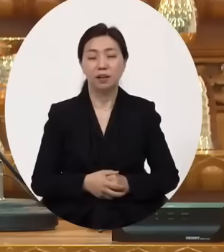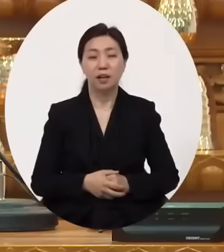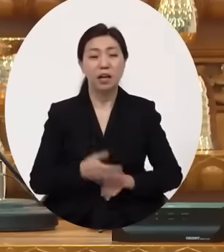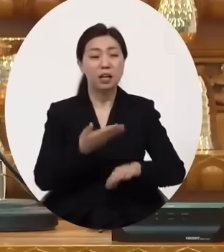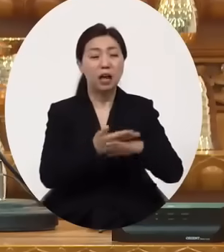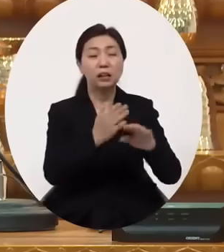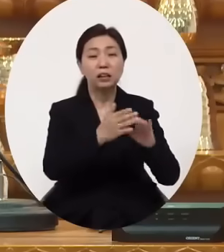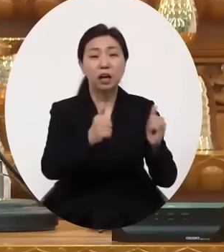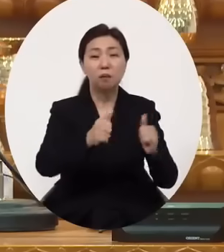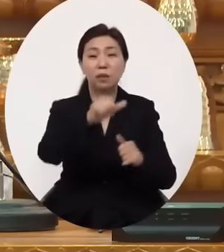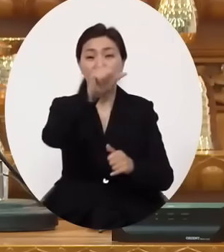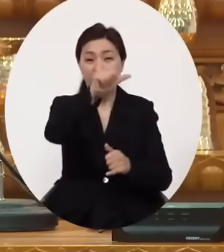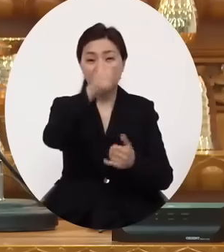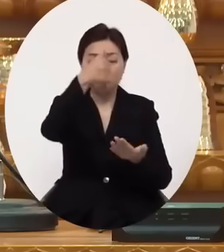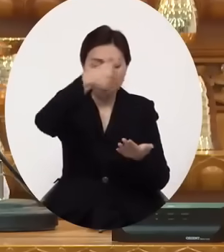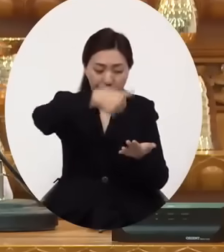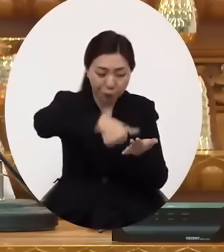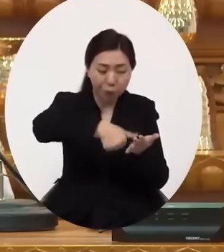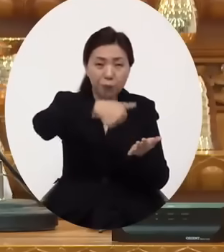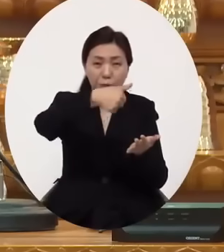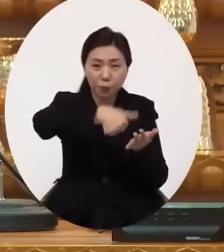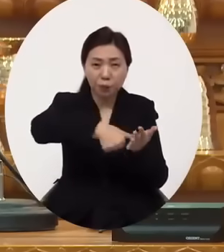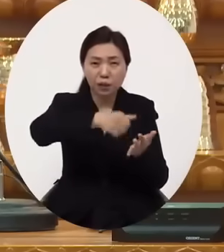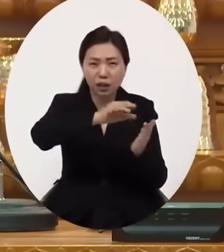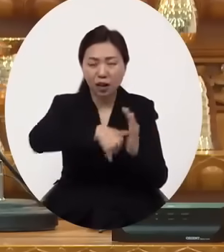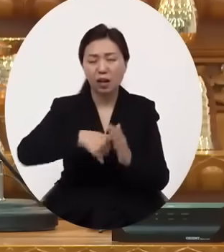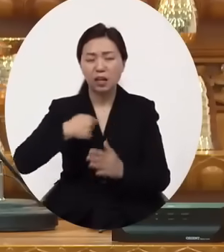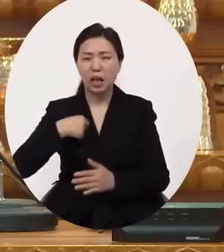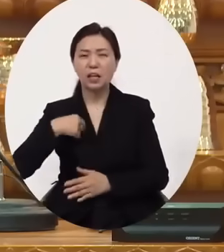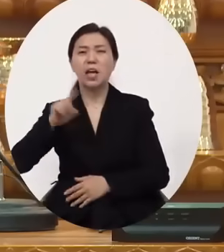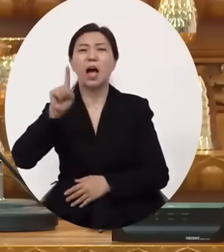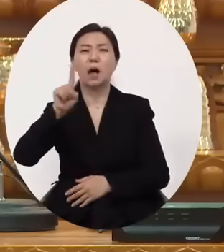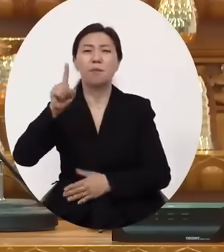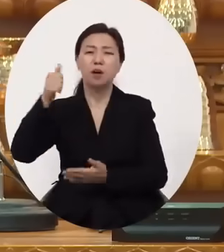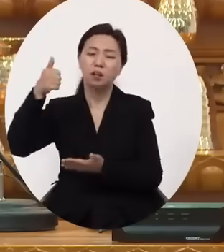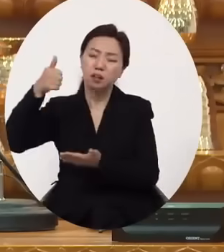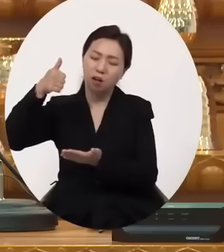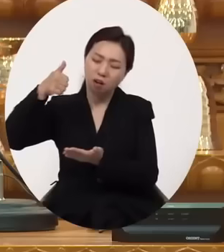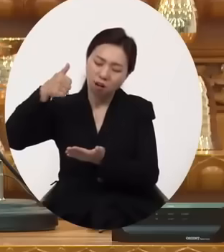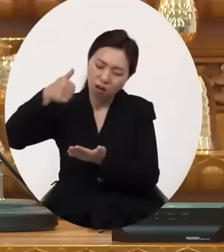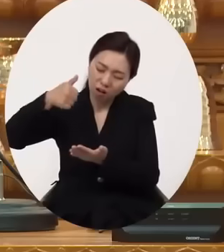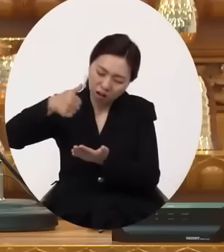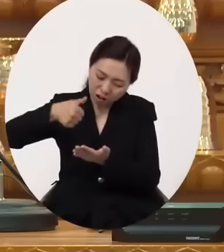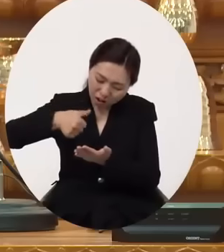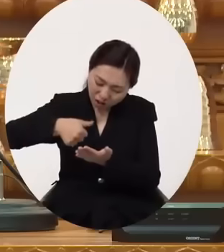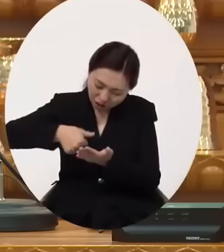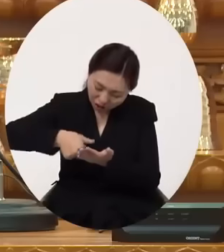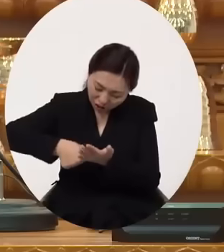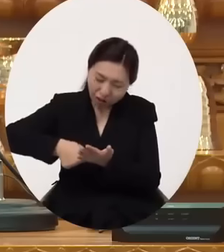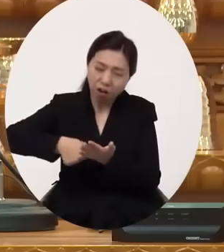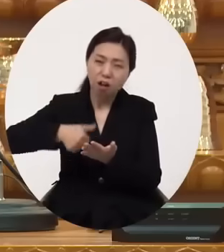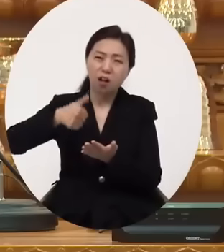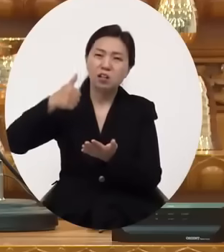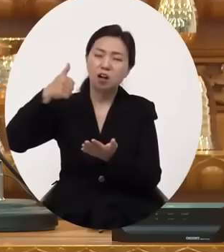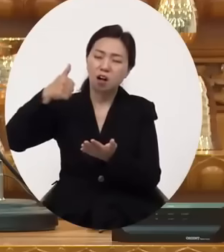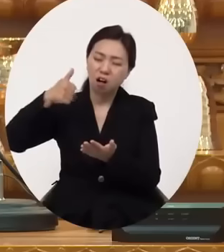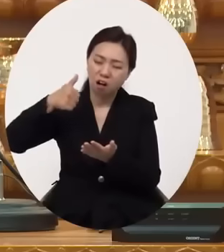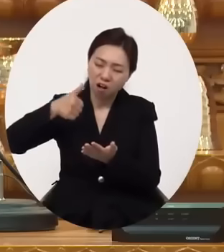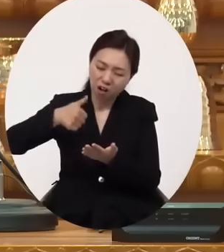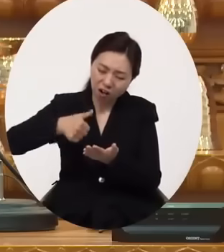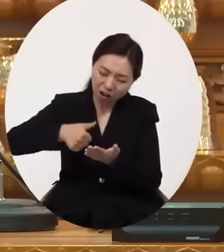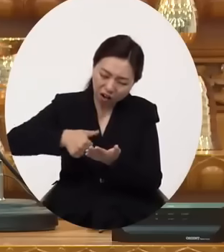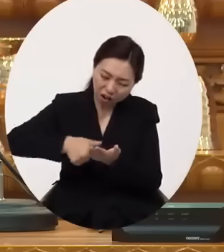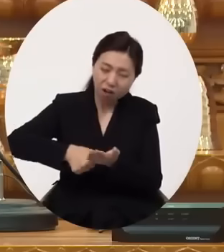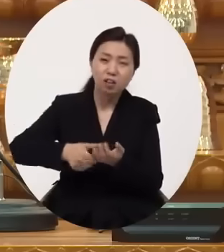그냥 우리 다섯 번 할 동안 한 번 정도는 천천히, 그래라도 계속 절을 하기 때문에 아직도 휠체어 안 타고